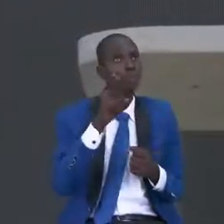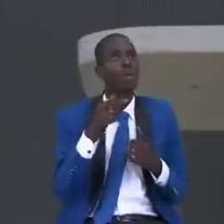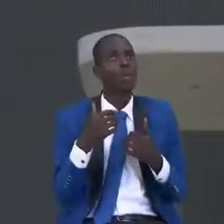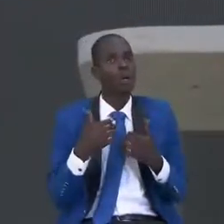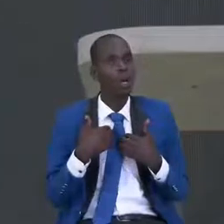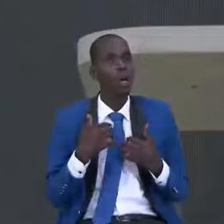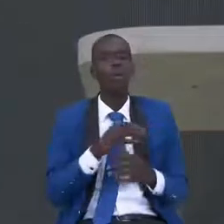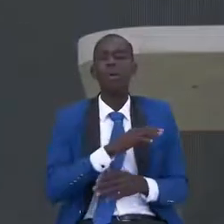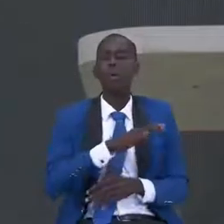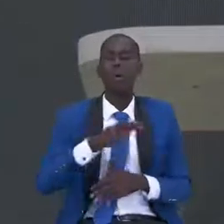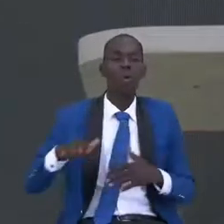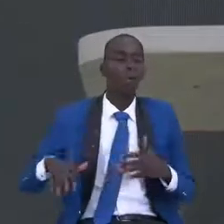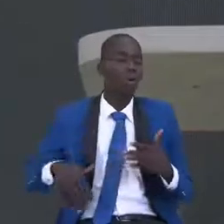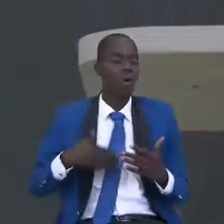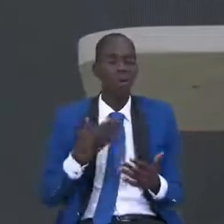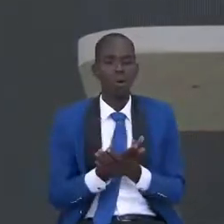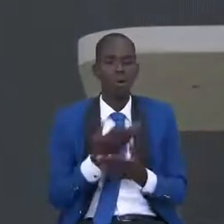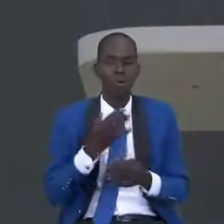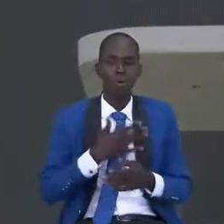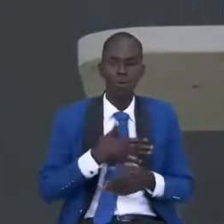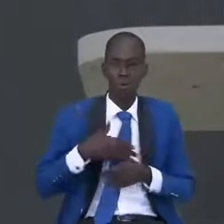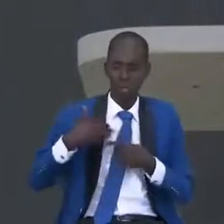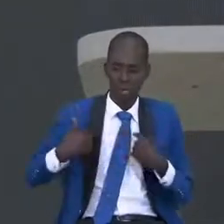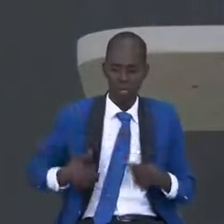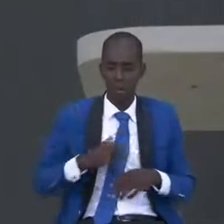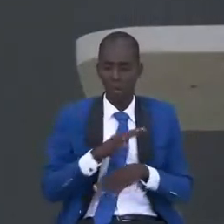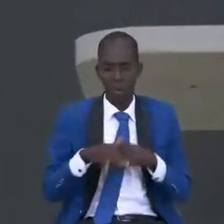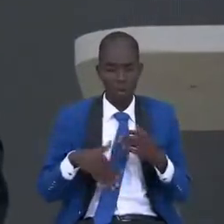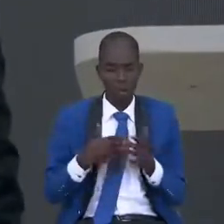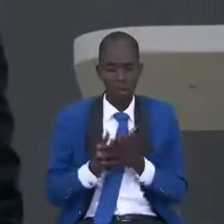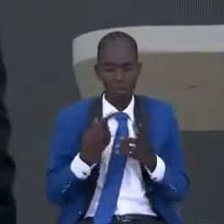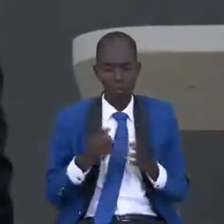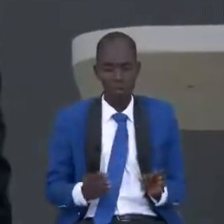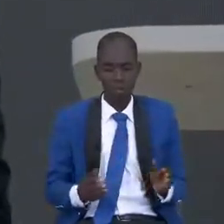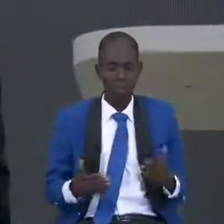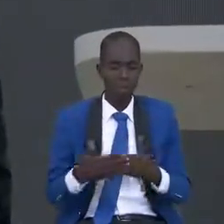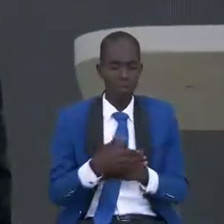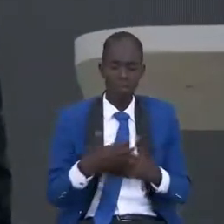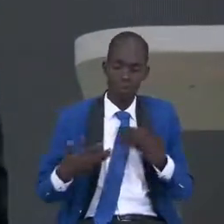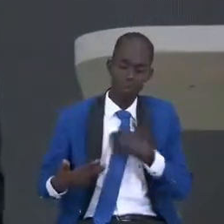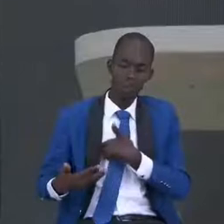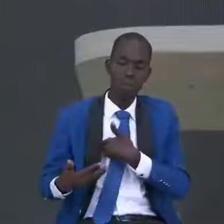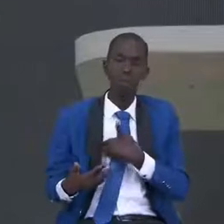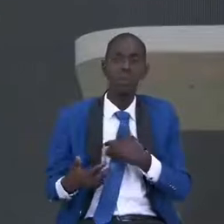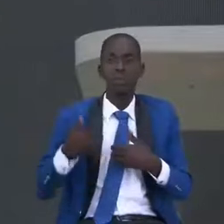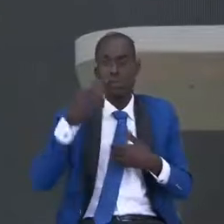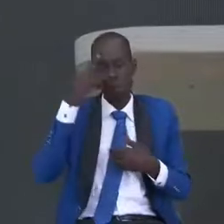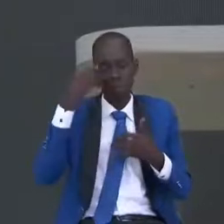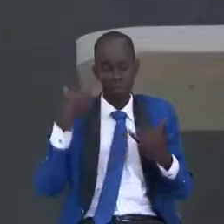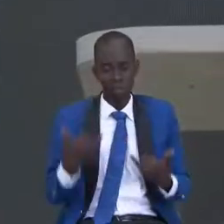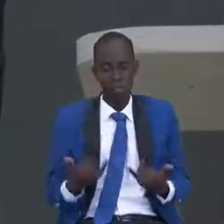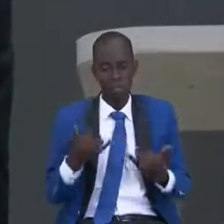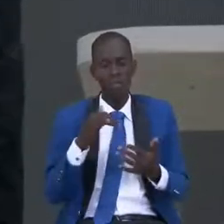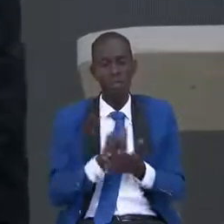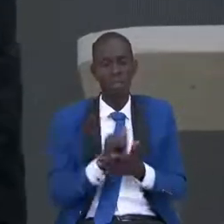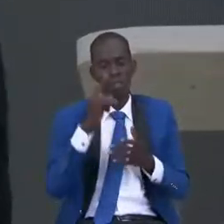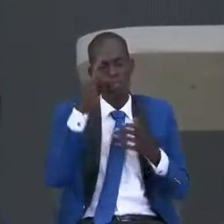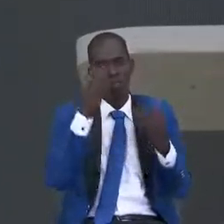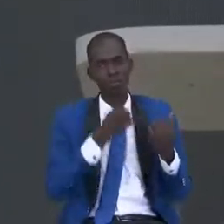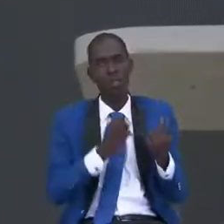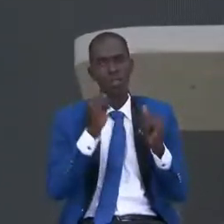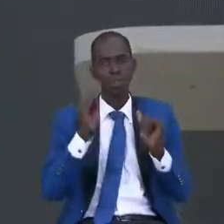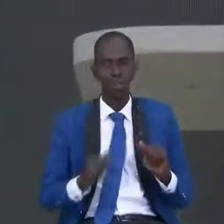Tu as tout mon cœur. Tu as tout l'espace qui s'y trouve. Parce que cette foi maintenant peut être exercée.